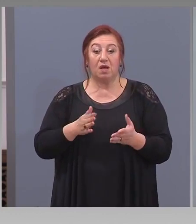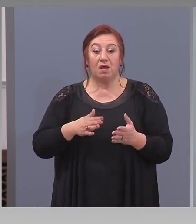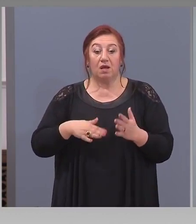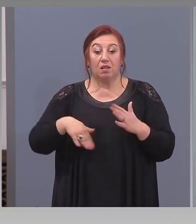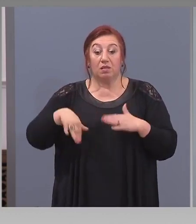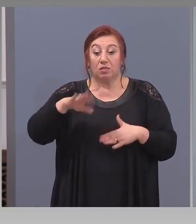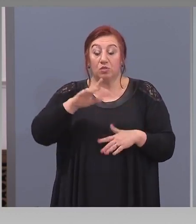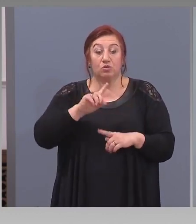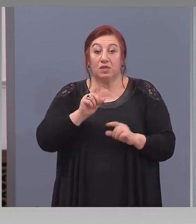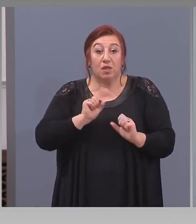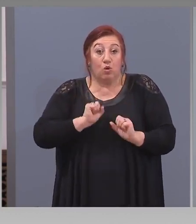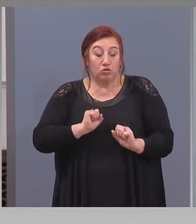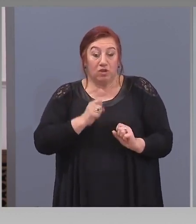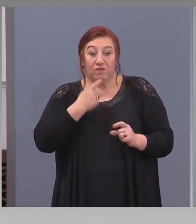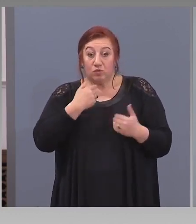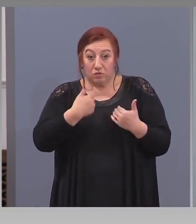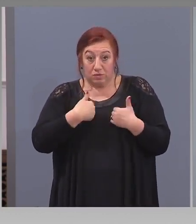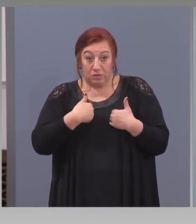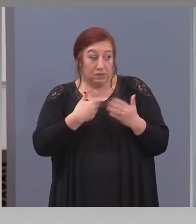за мен.